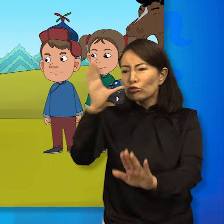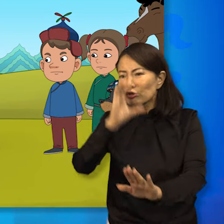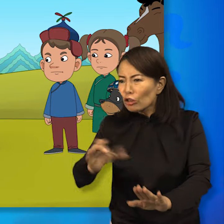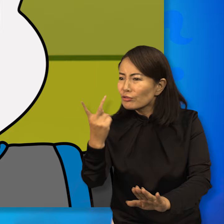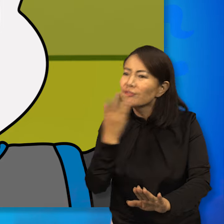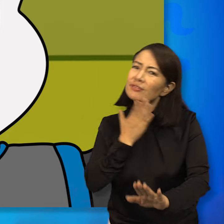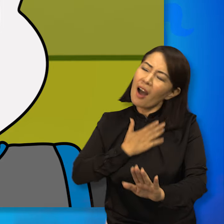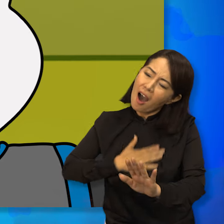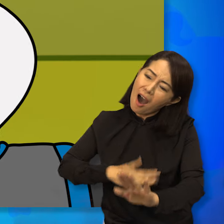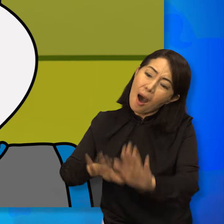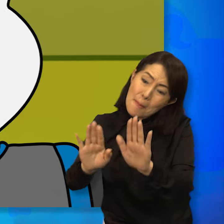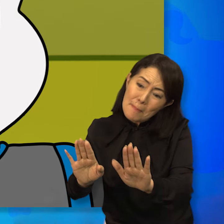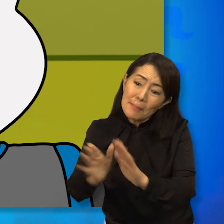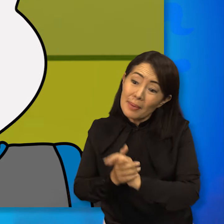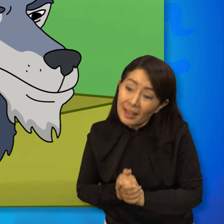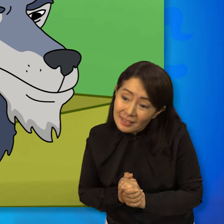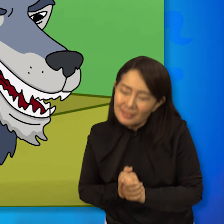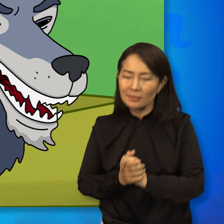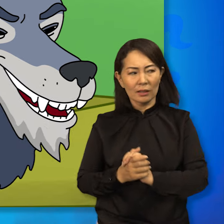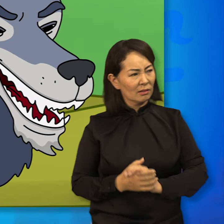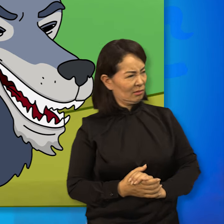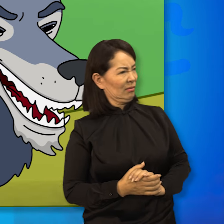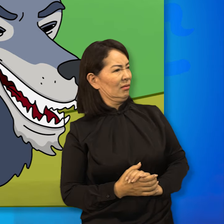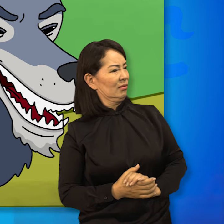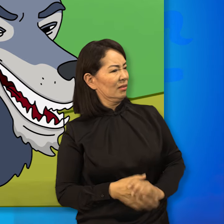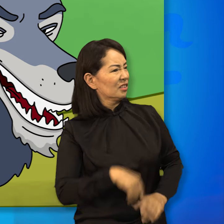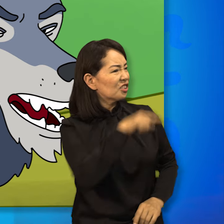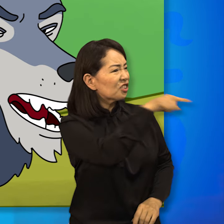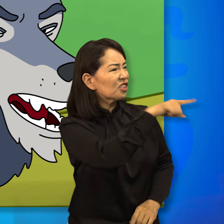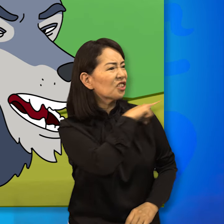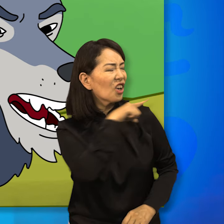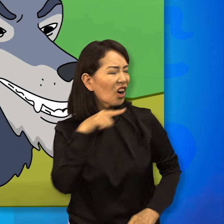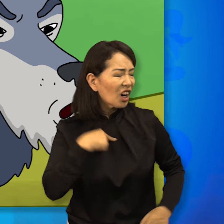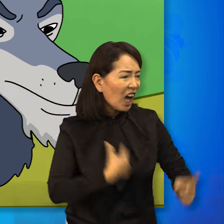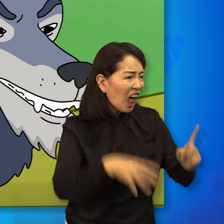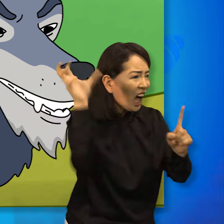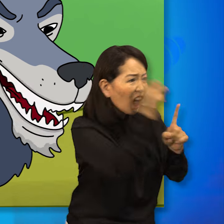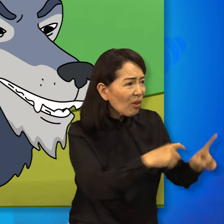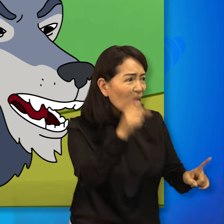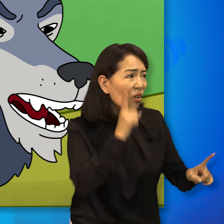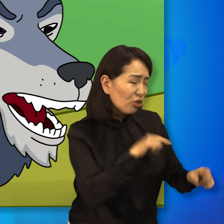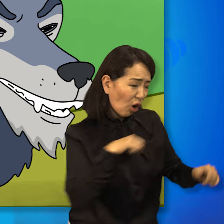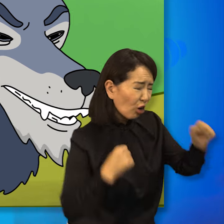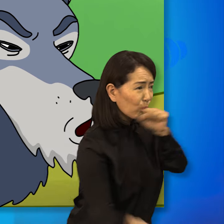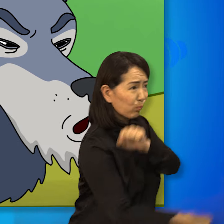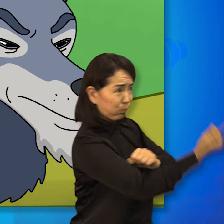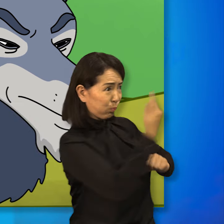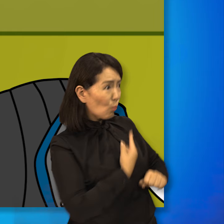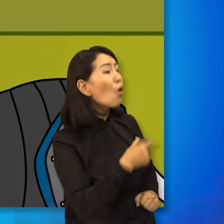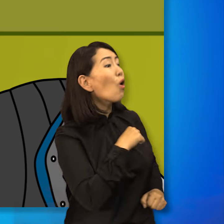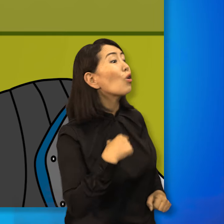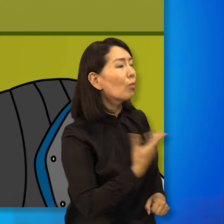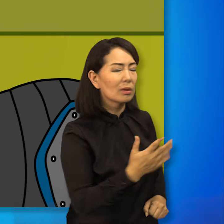сонсъё. Заавал хүчийг үзэж хүнийг зүдрүүлэхээр азаа үзэж шагаа шидвэл ямар вэ? Шагаа